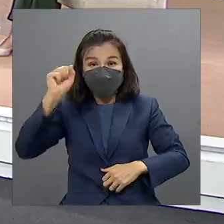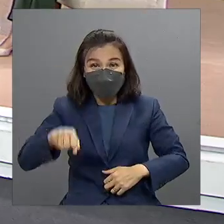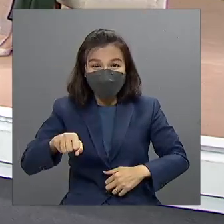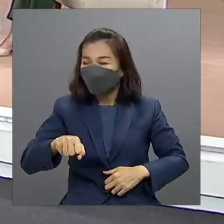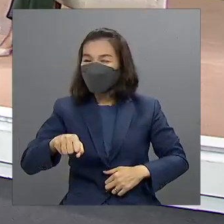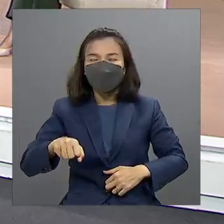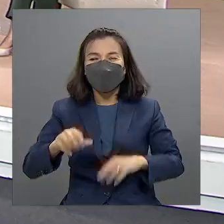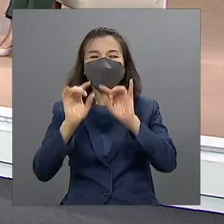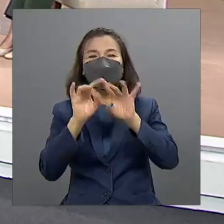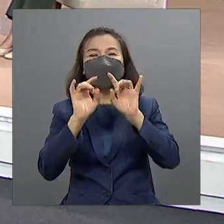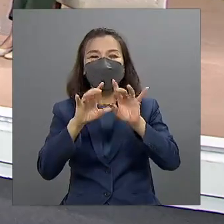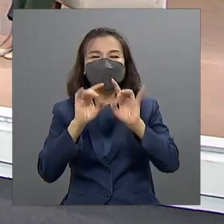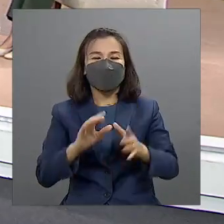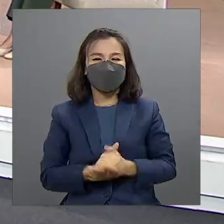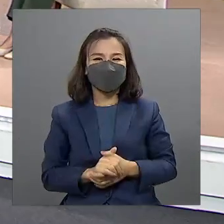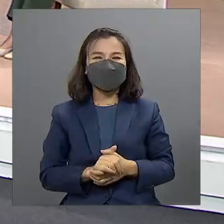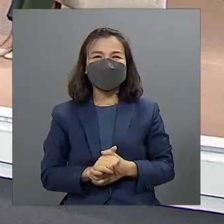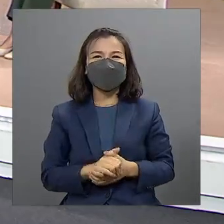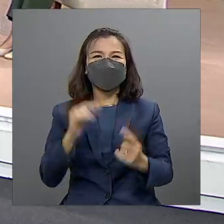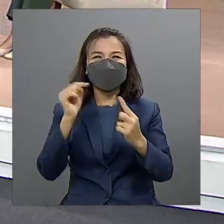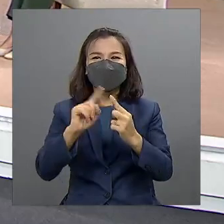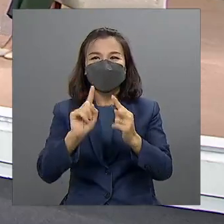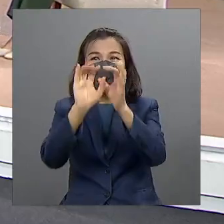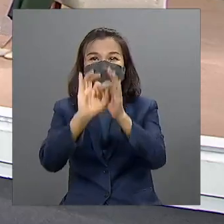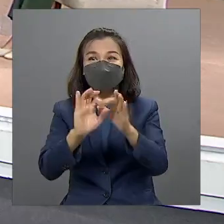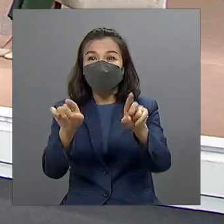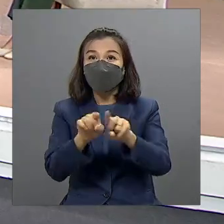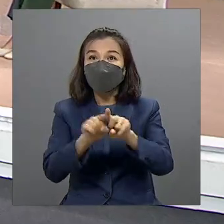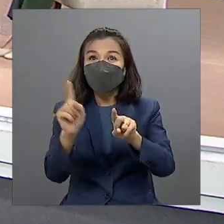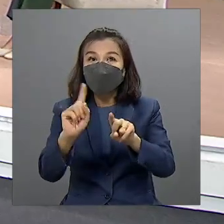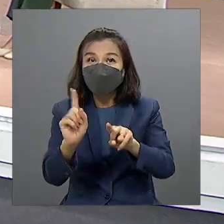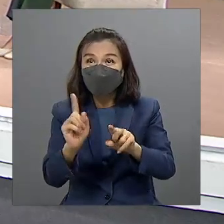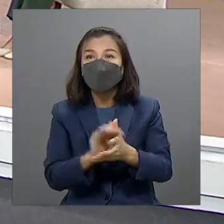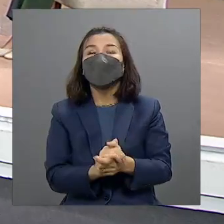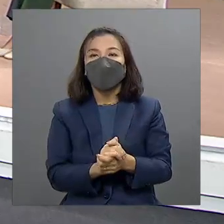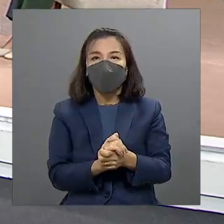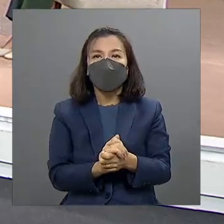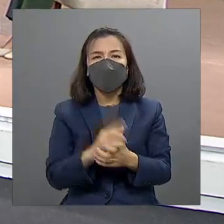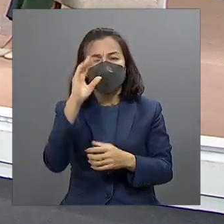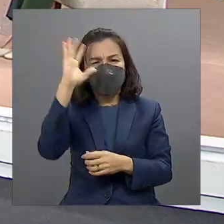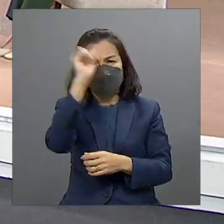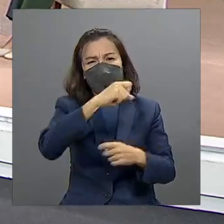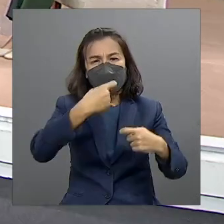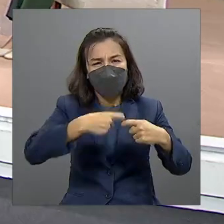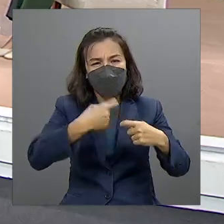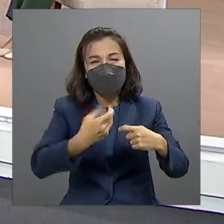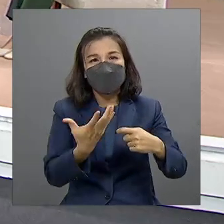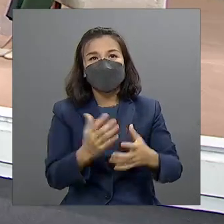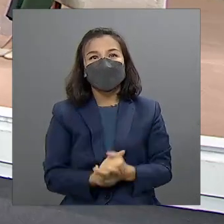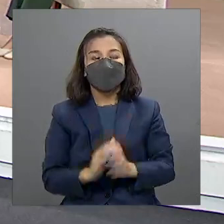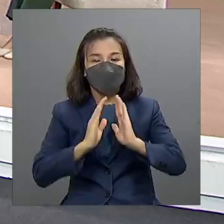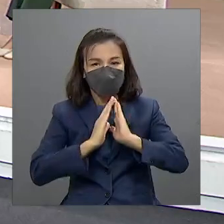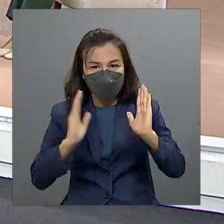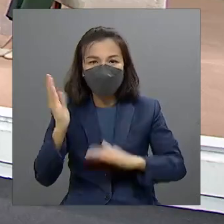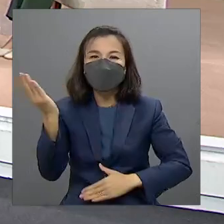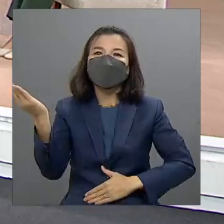นใส่อากาศมนเย็นไปลิหนึ่พี่โอ้ยนั่นด้ินะเปนไปได้ เป็ไปได้เรเดาไม่ได้ไหมครับวันนี้ขอบคพยุวิมากครับไม่